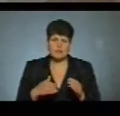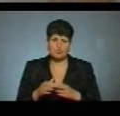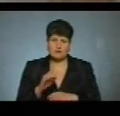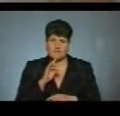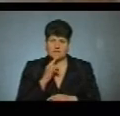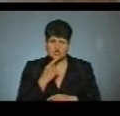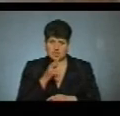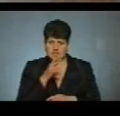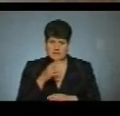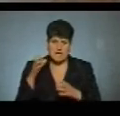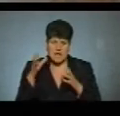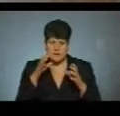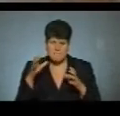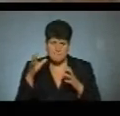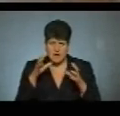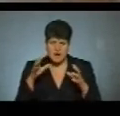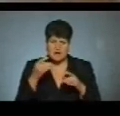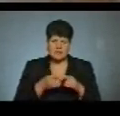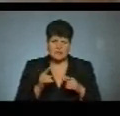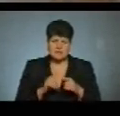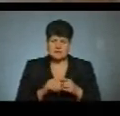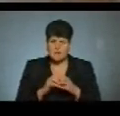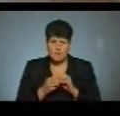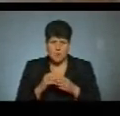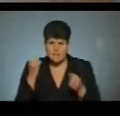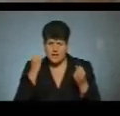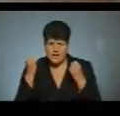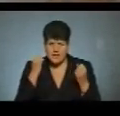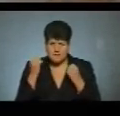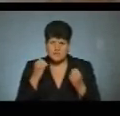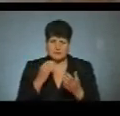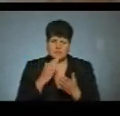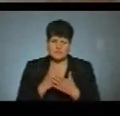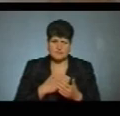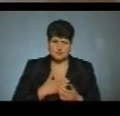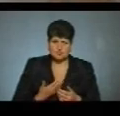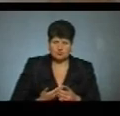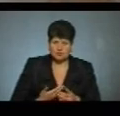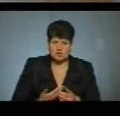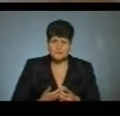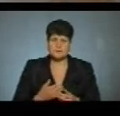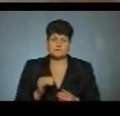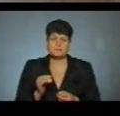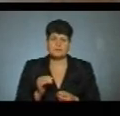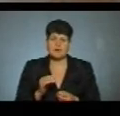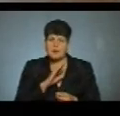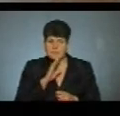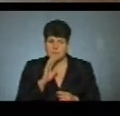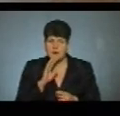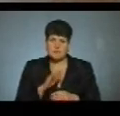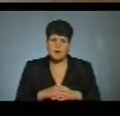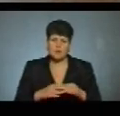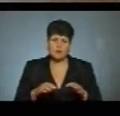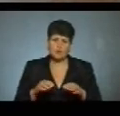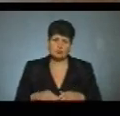ті хмари, це означає ці наші проблеми, які сповнені в нашому житті. І мама опустила руки,